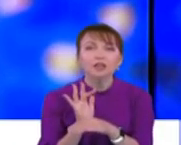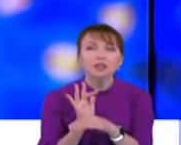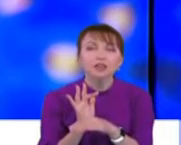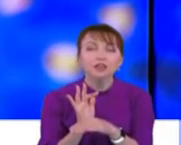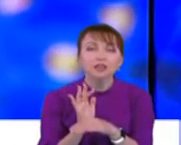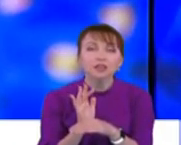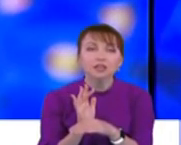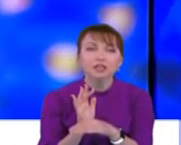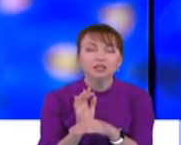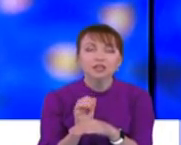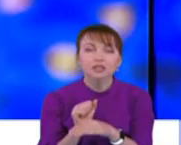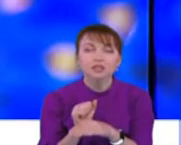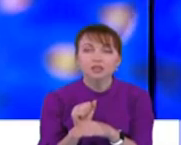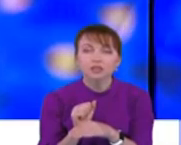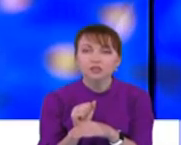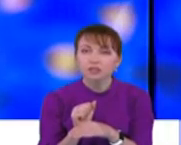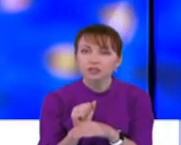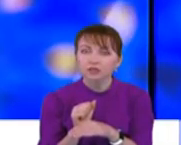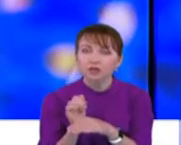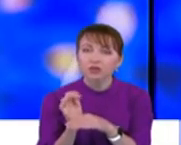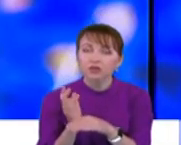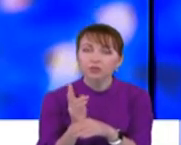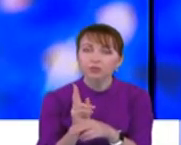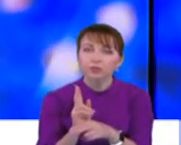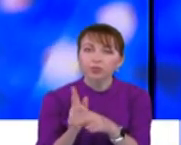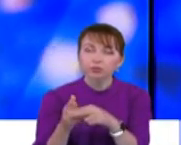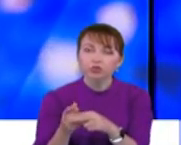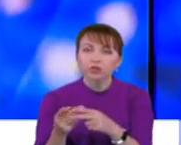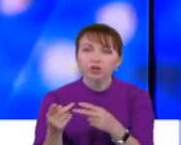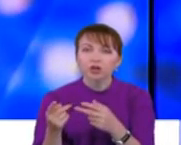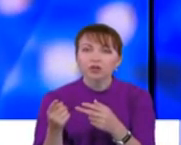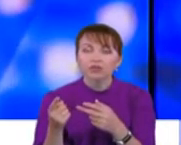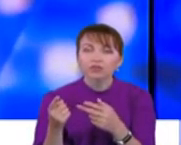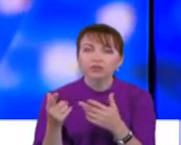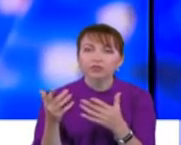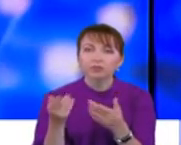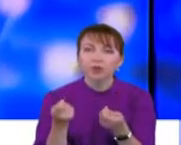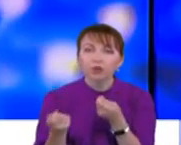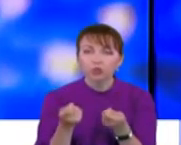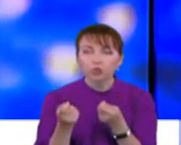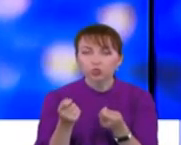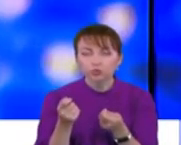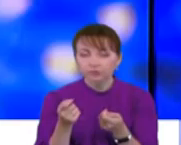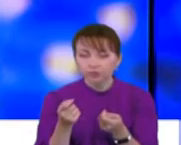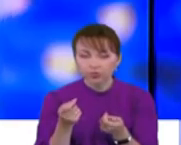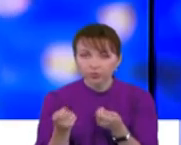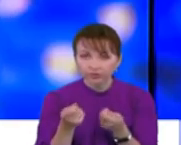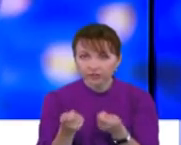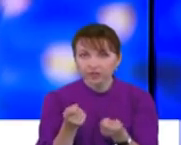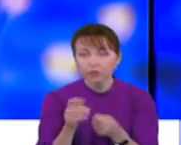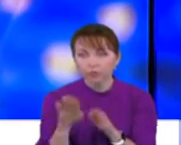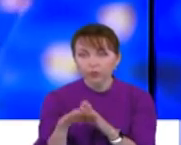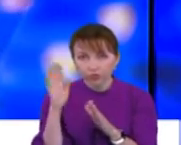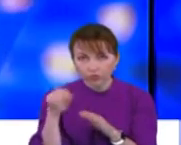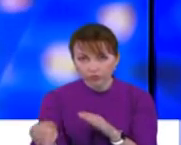втрату управління над ядерною підводною безпілотним апаратом, який Путін